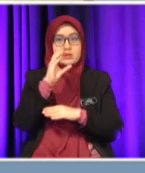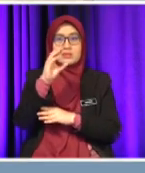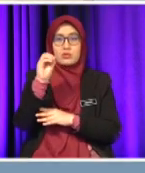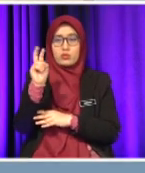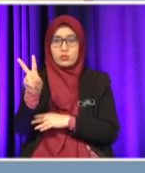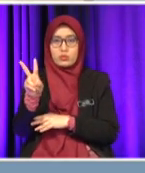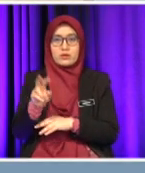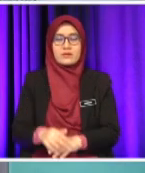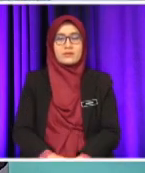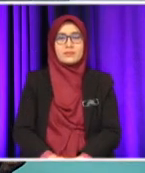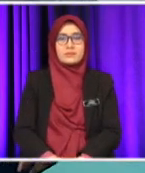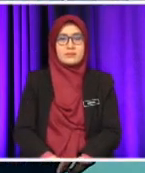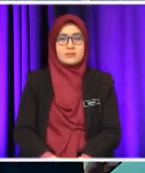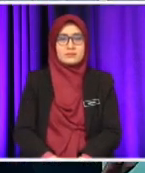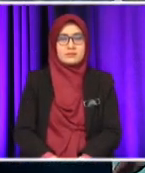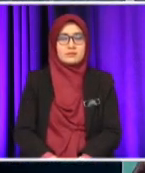untuk fotosintesis